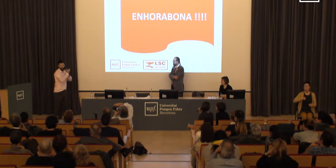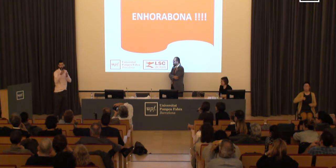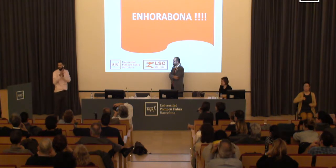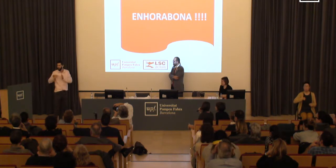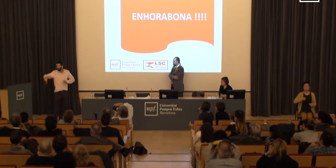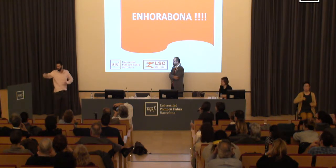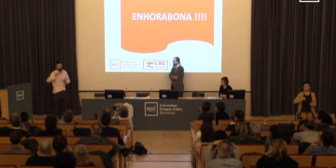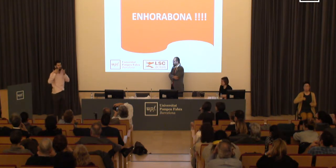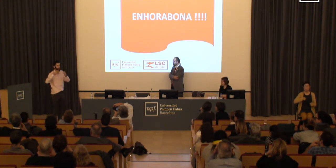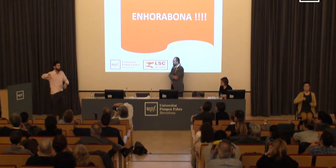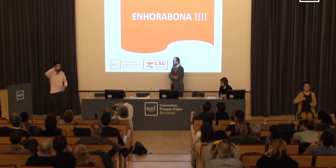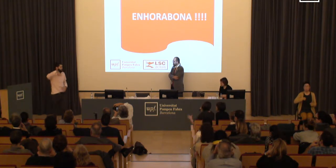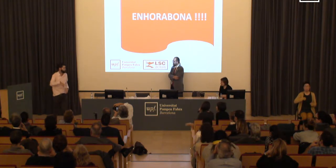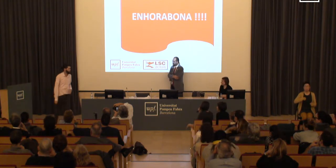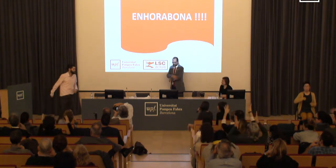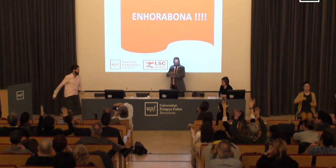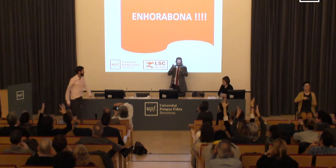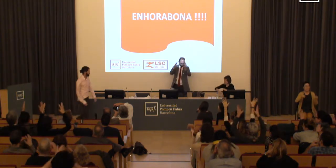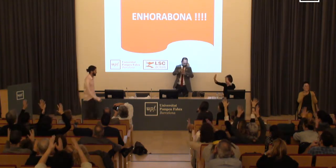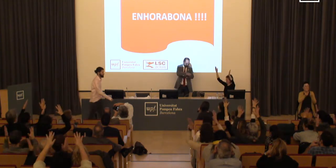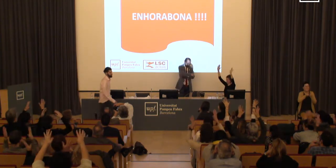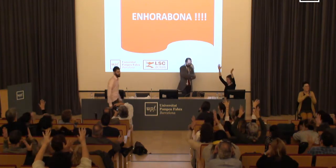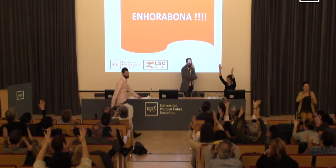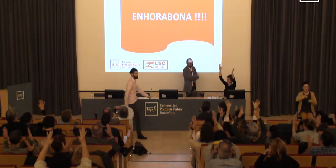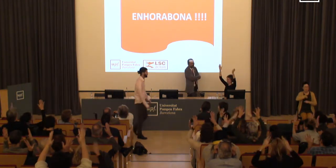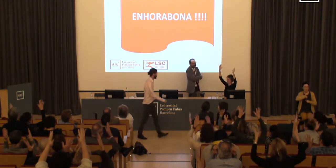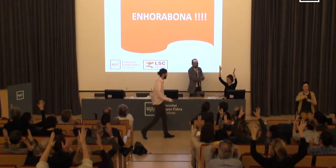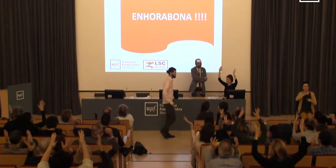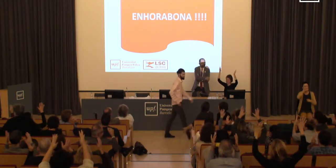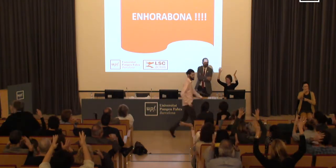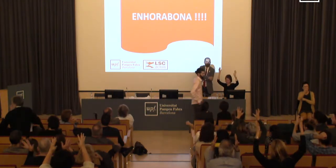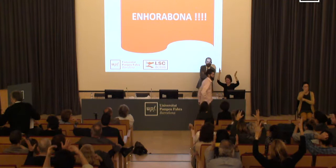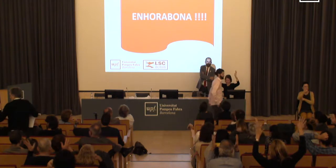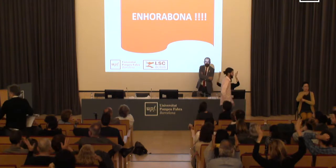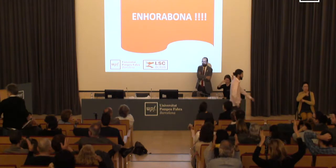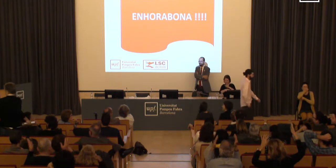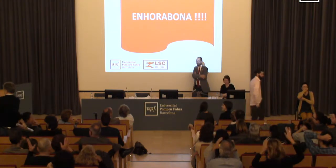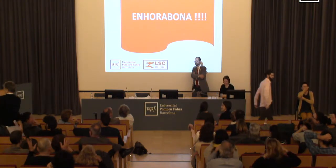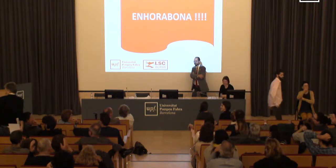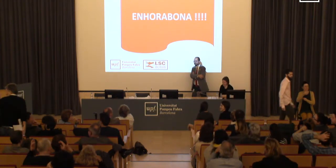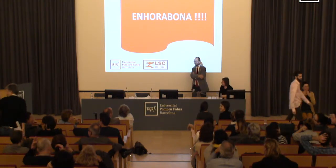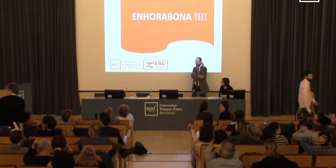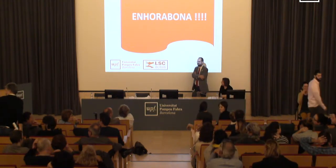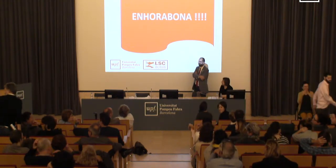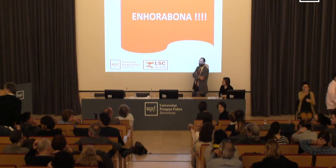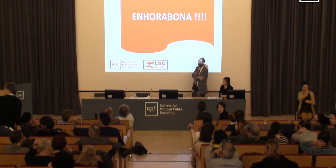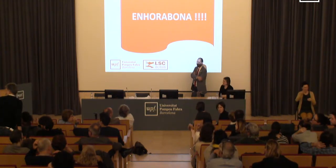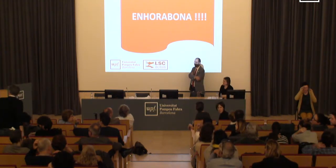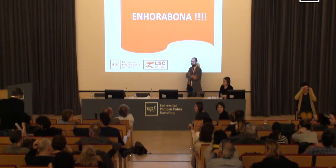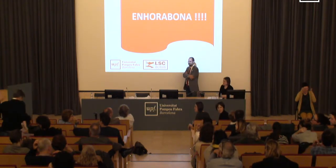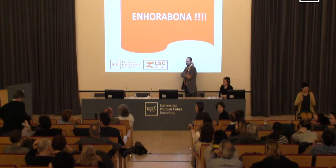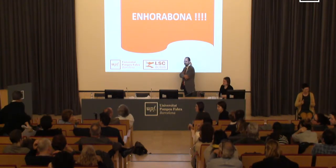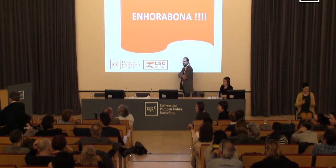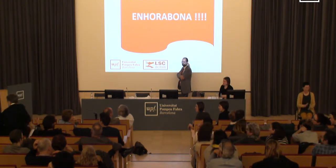era... Jo ara soc un fan total de la llengua de signes catalana gràcies als professors i als companys, també.